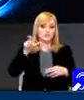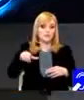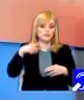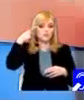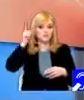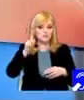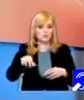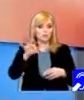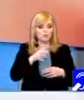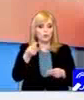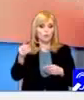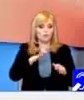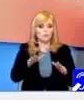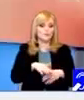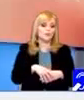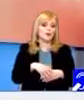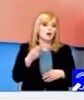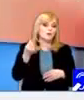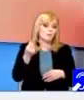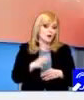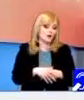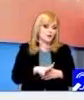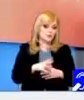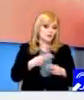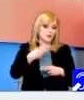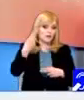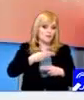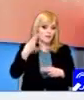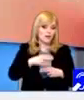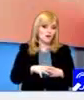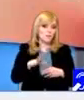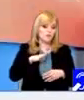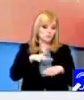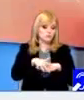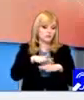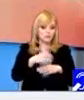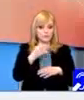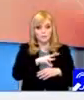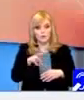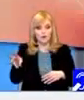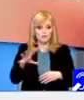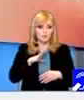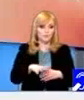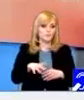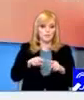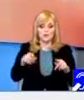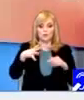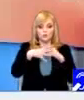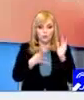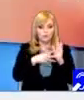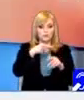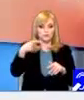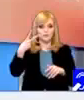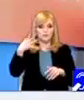comun. Sumele vărsate de vamă la bugetul de stat s-au măsurat și săptămâna trecută în sute de milioane. În perioada